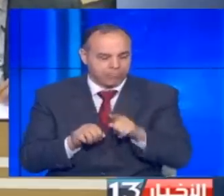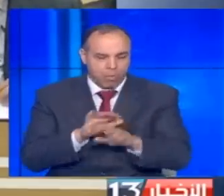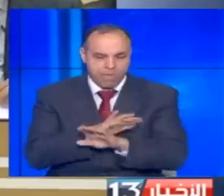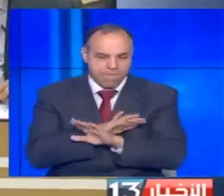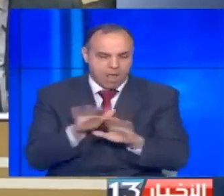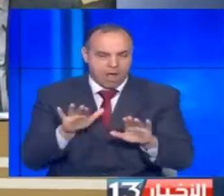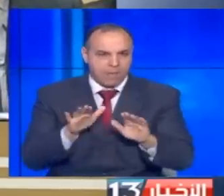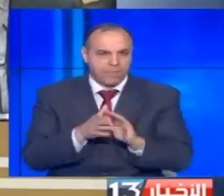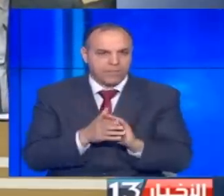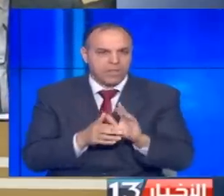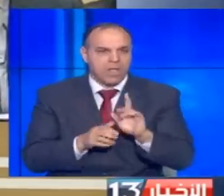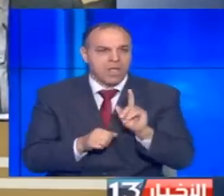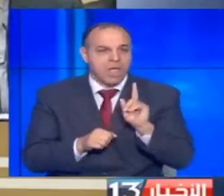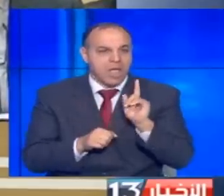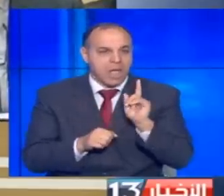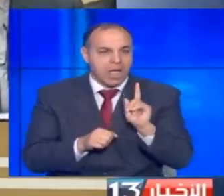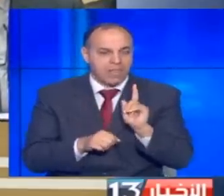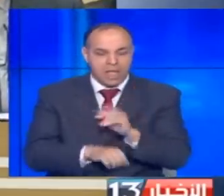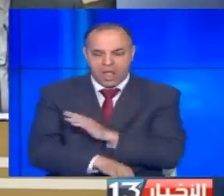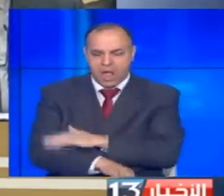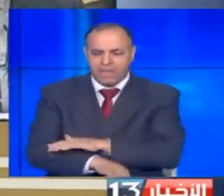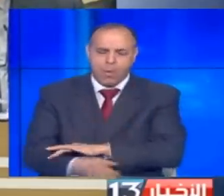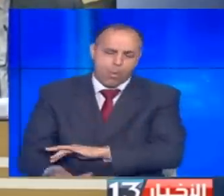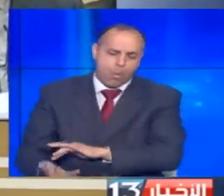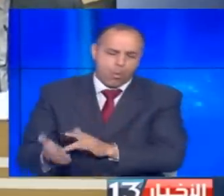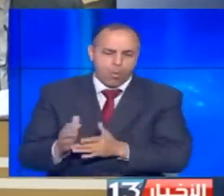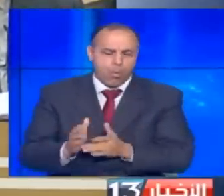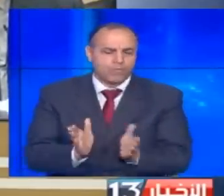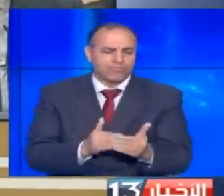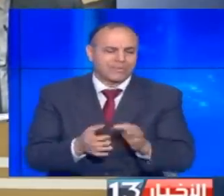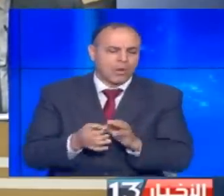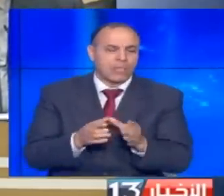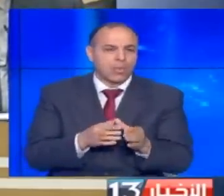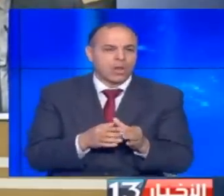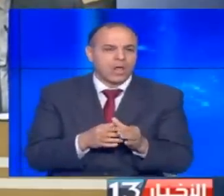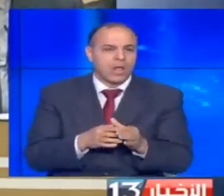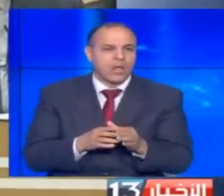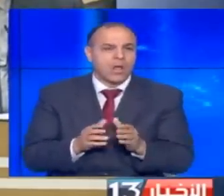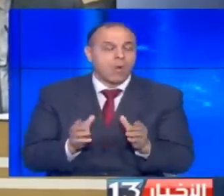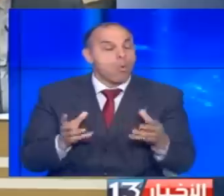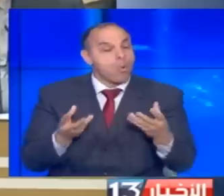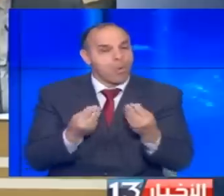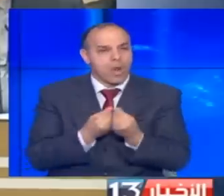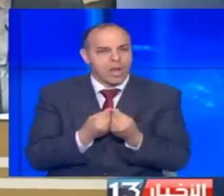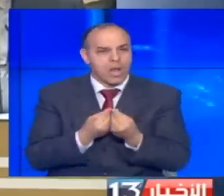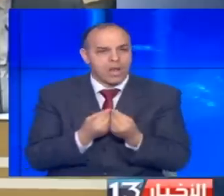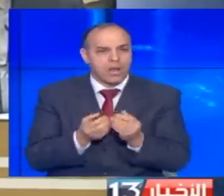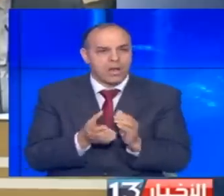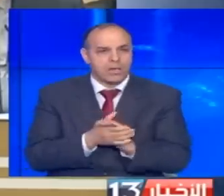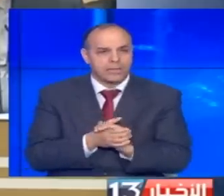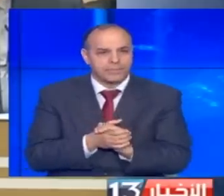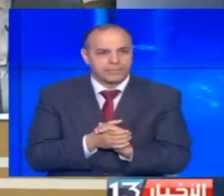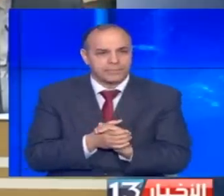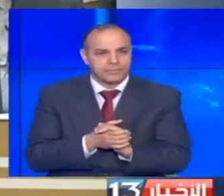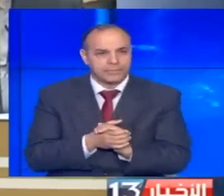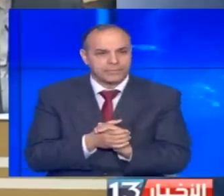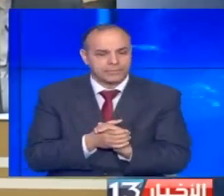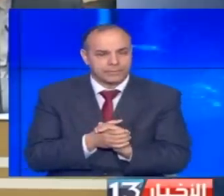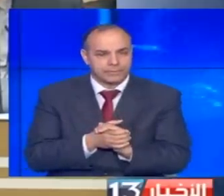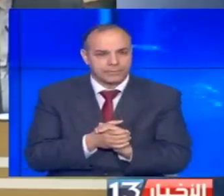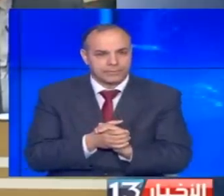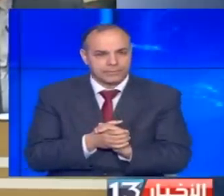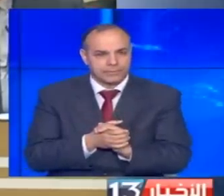ودعينا اع والوظيفه العموميه والقطاع العام الى التجمد الى ان